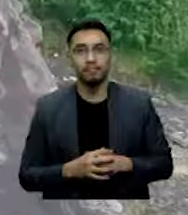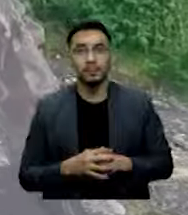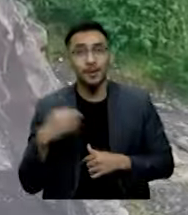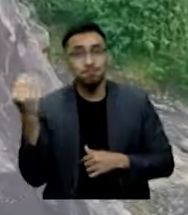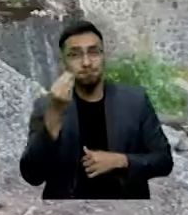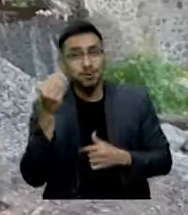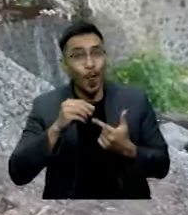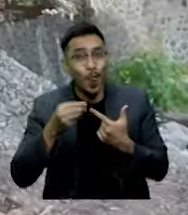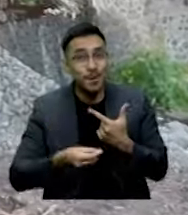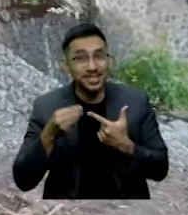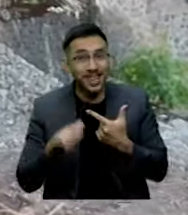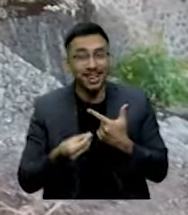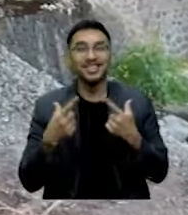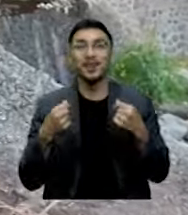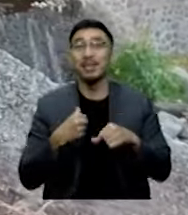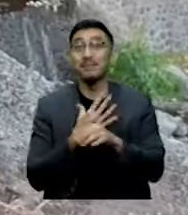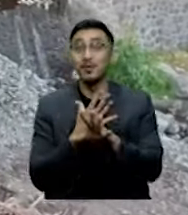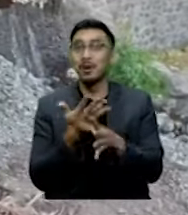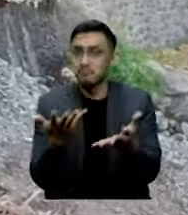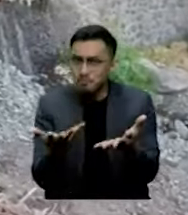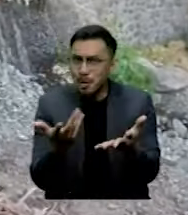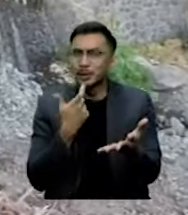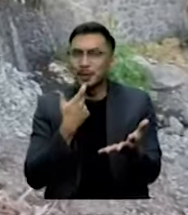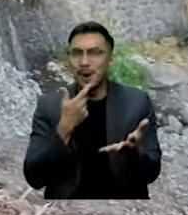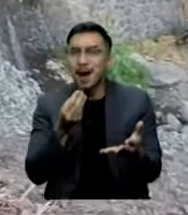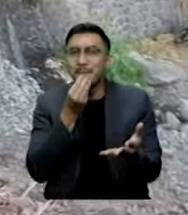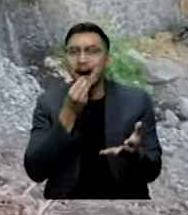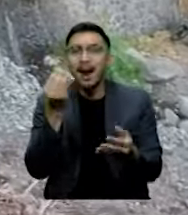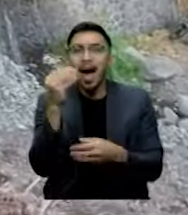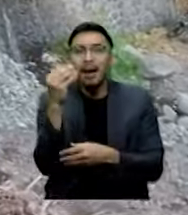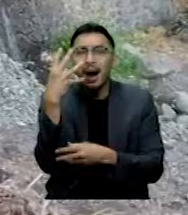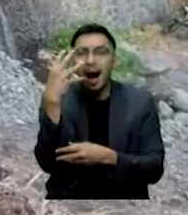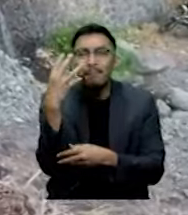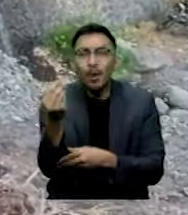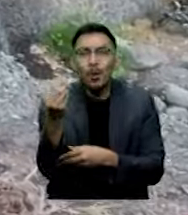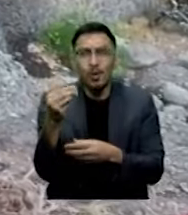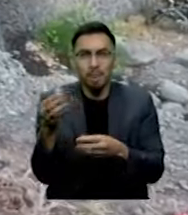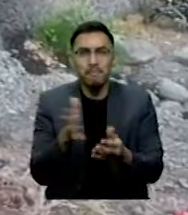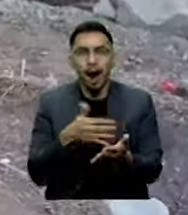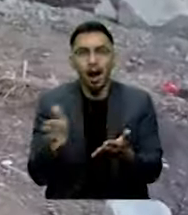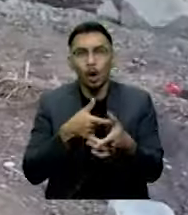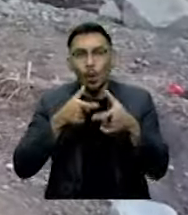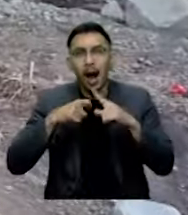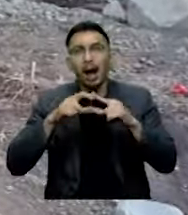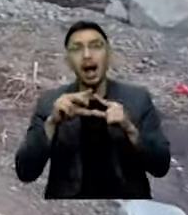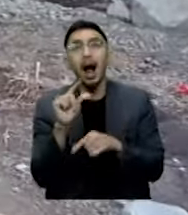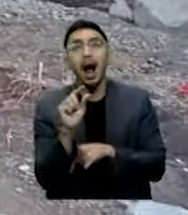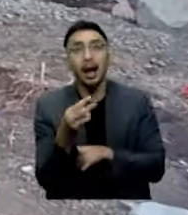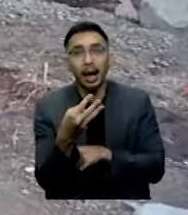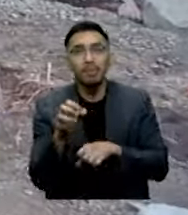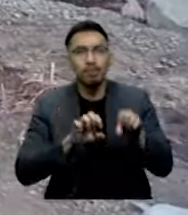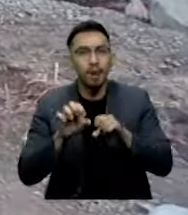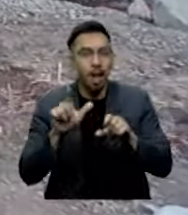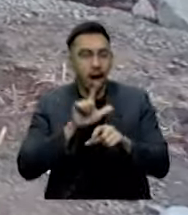Berwisata ke Lumajang, Jawa Timur, tidak lengkap jika belum menyantap ayam kampung bakar kuah kare. Dimasak dengan bumbu lengkap, menghasilkan cita rasa